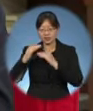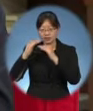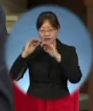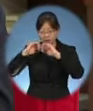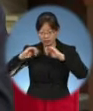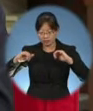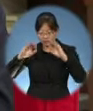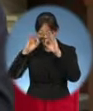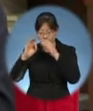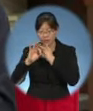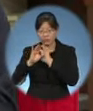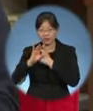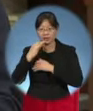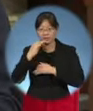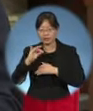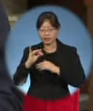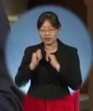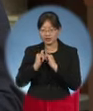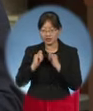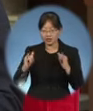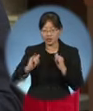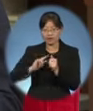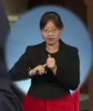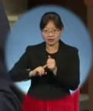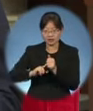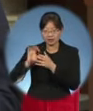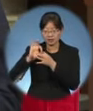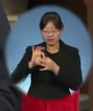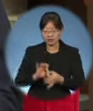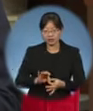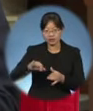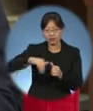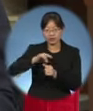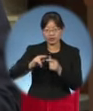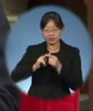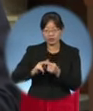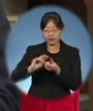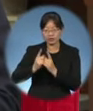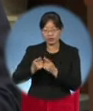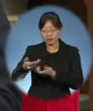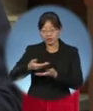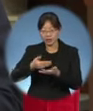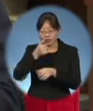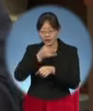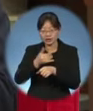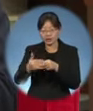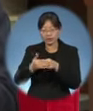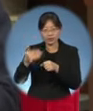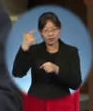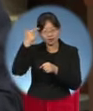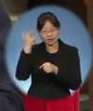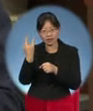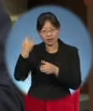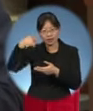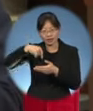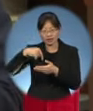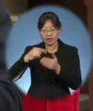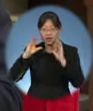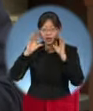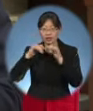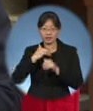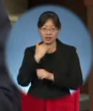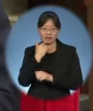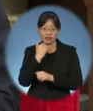들여다보면 물론 인간은 끊임없이 환경과 상호작용하면서 우리 뇌가 어린